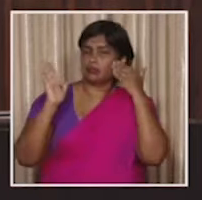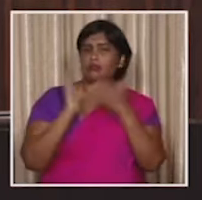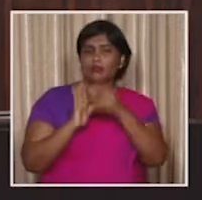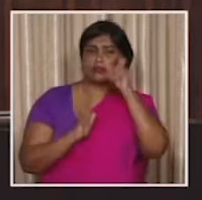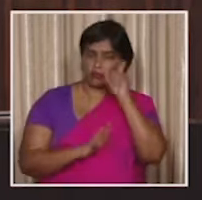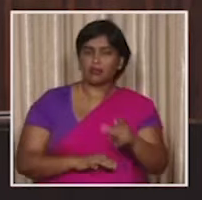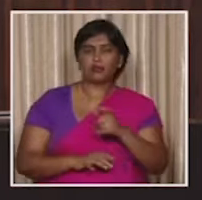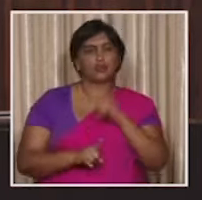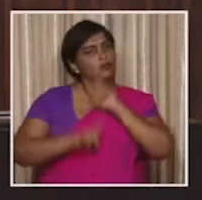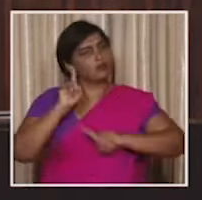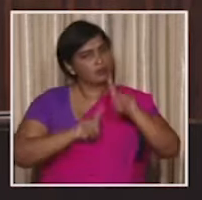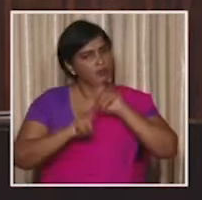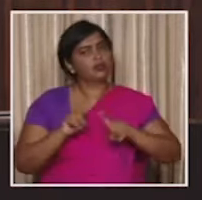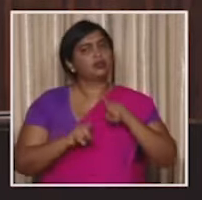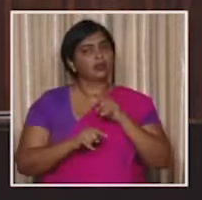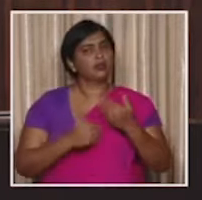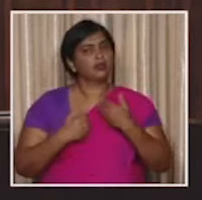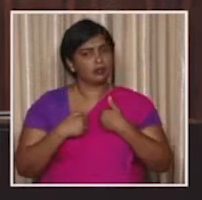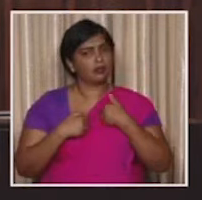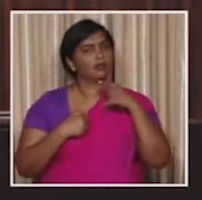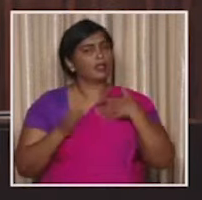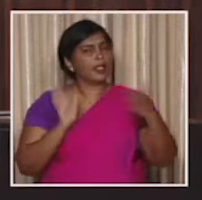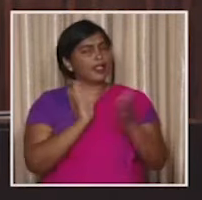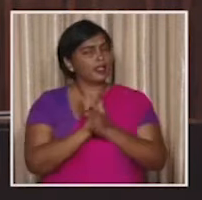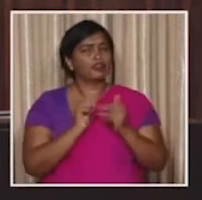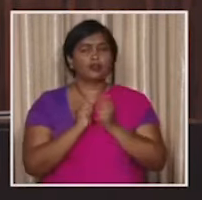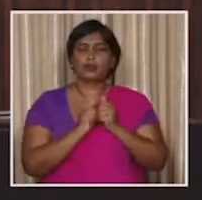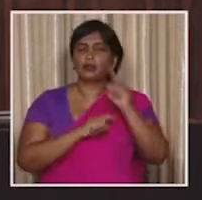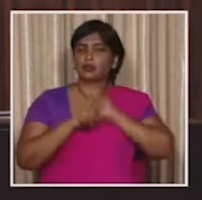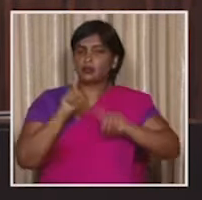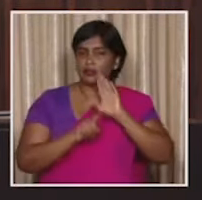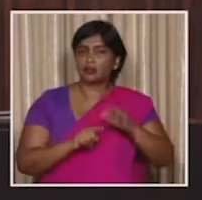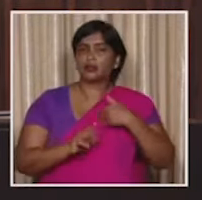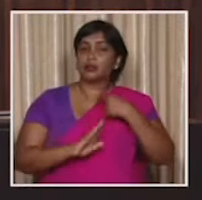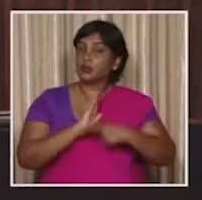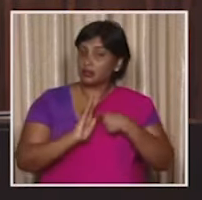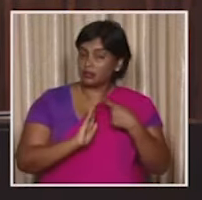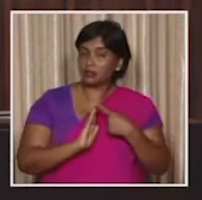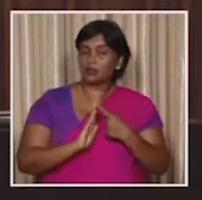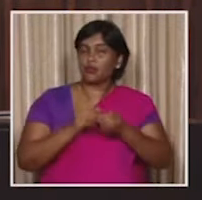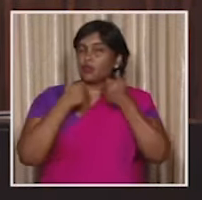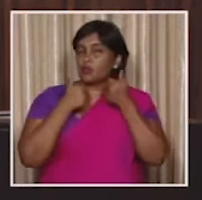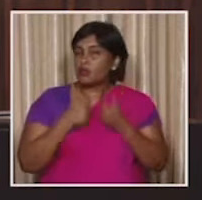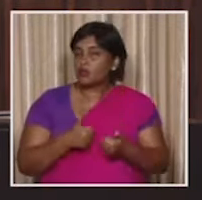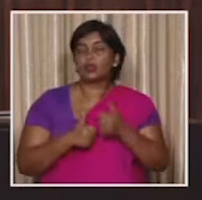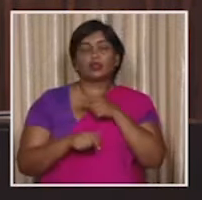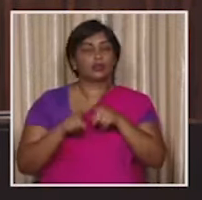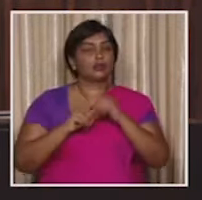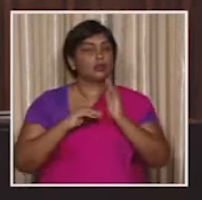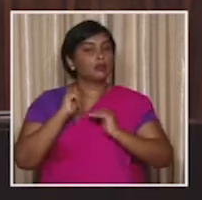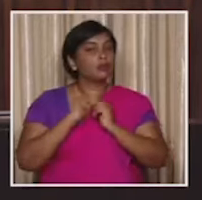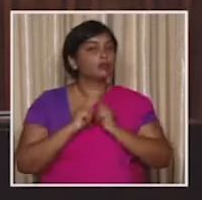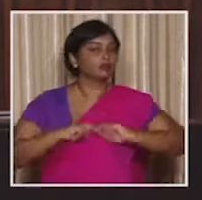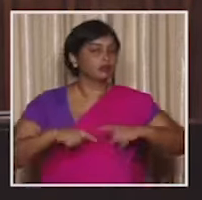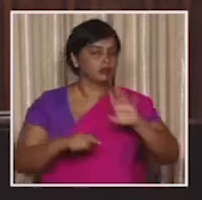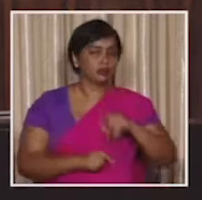බලමු. සාකච්ඡා කරමු. අප ඒකට එකට එක්වී සාකච්ඡා කර රටට වඩාත්ම යහපත් ක්‍රමවේදය